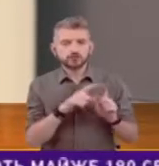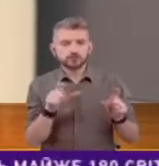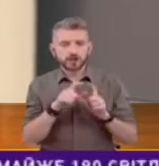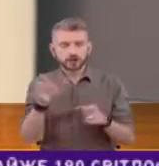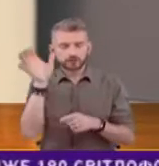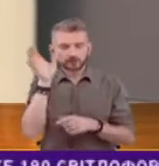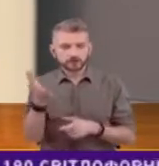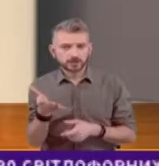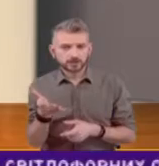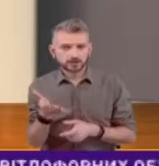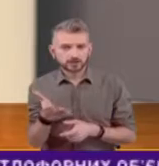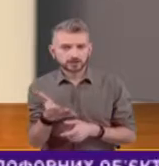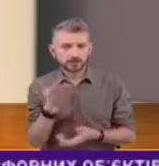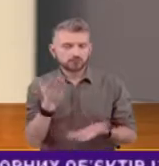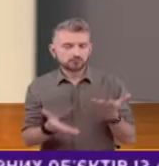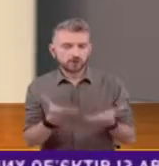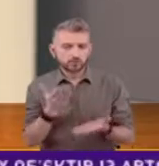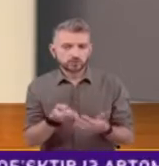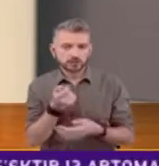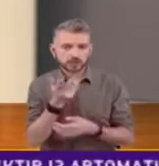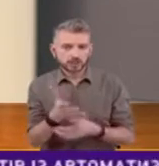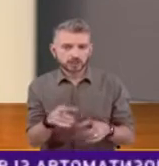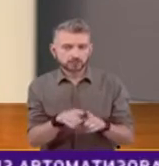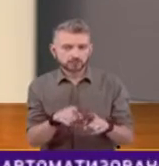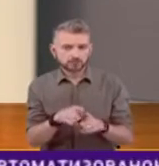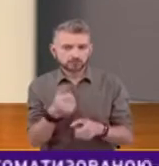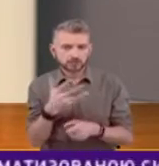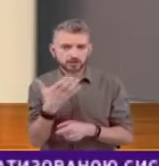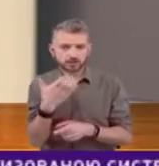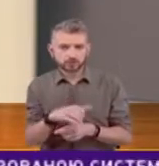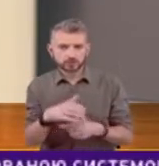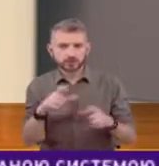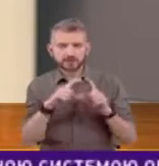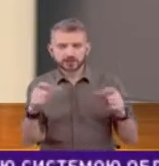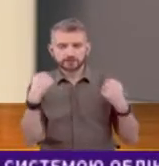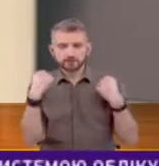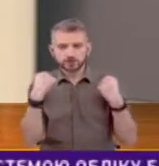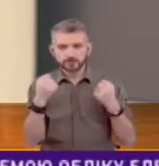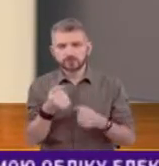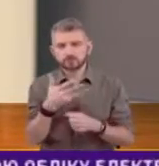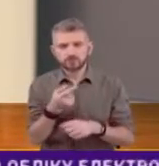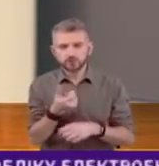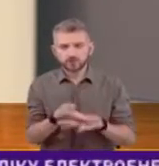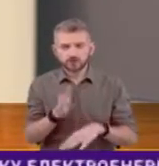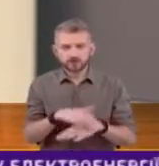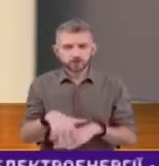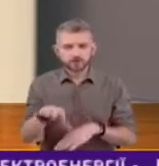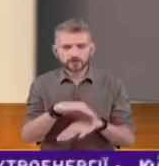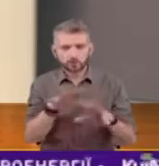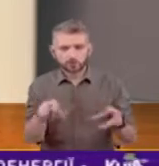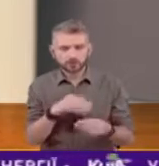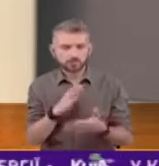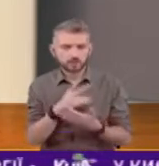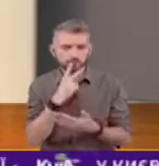освіти, мабуть, кілька так само сотень закладів є спортивних, ну трошки важко все охопити і мати